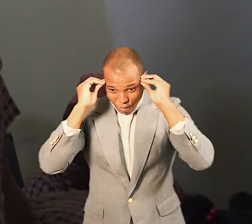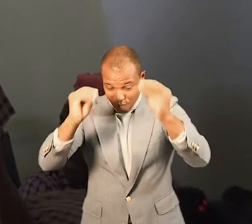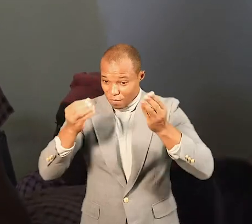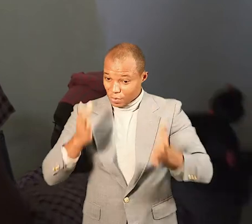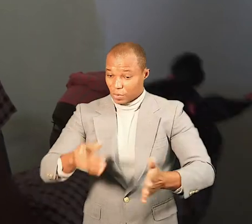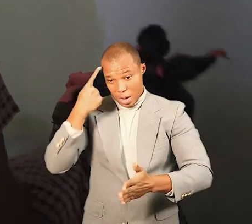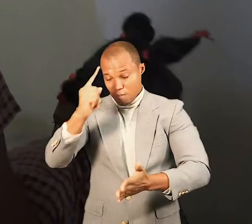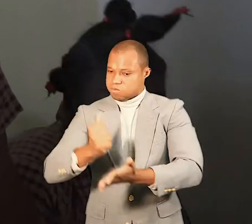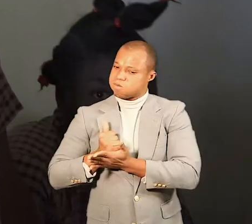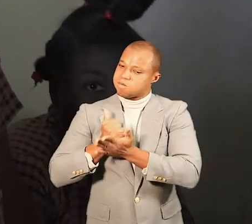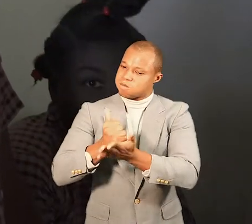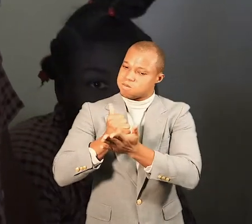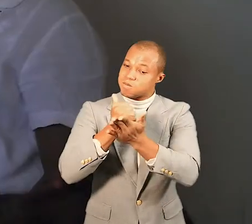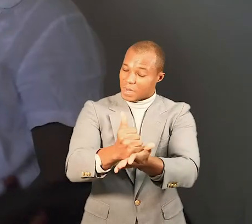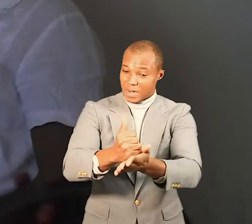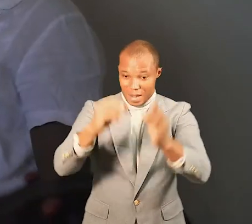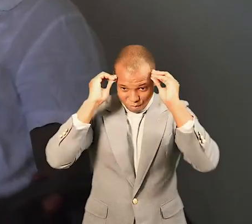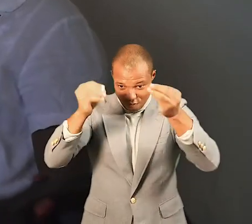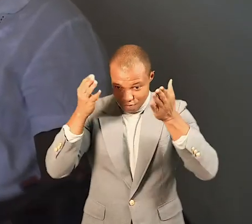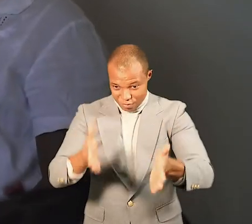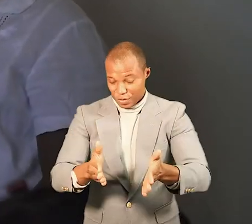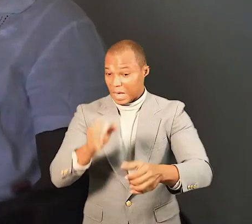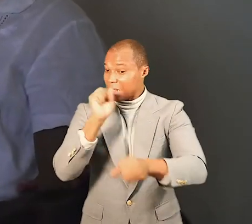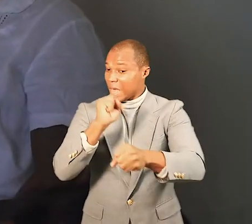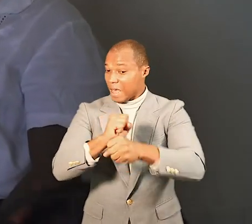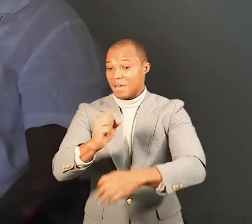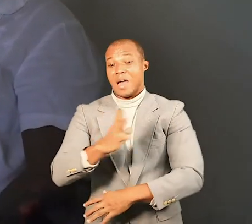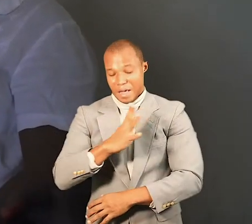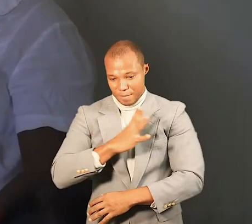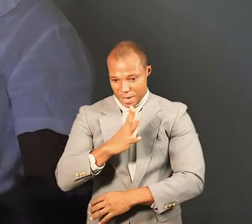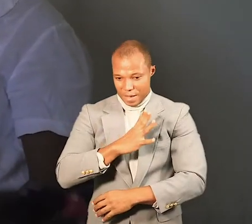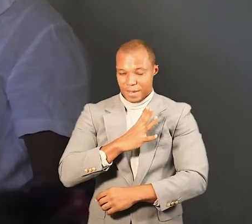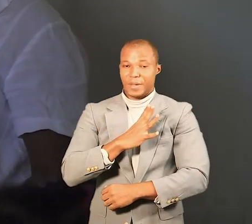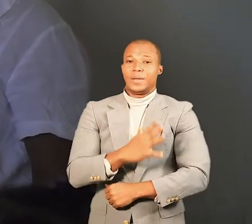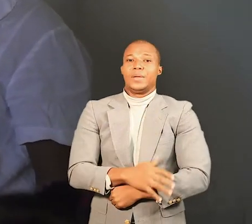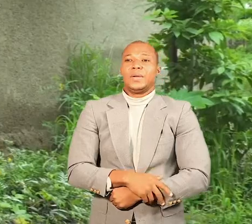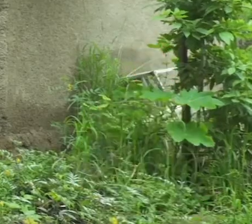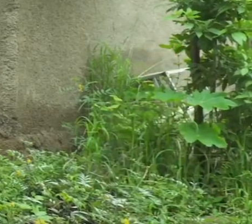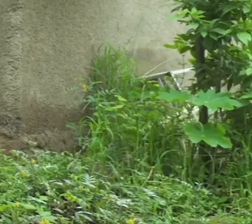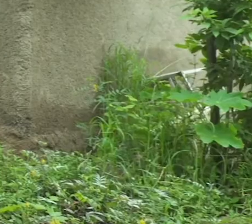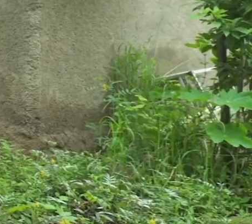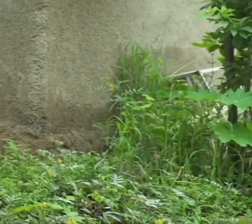à tout qui pour aider dans genre de bagaille ça yo.